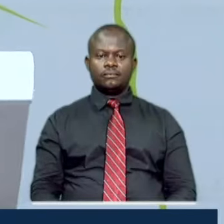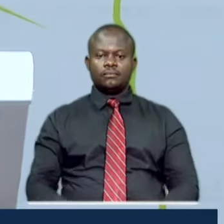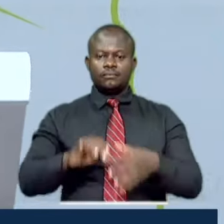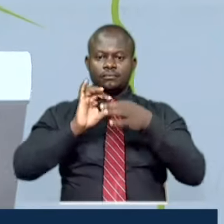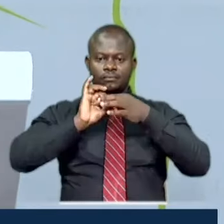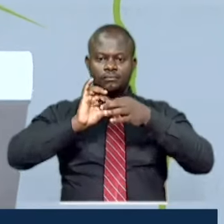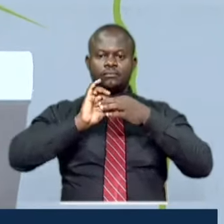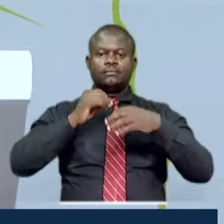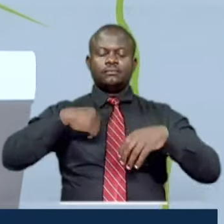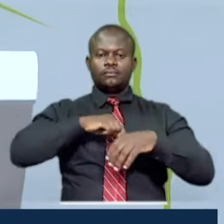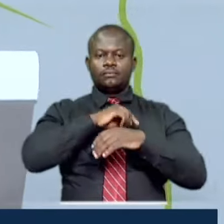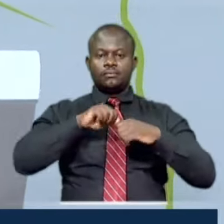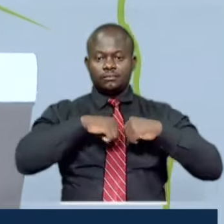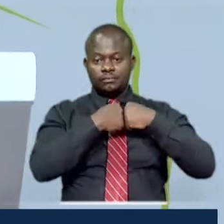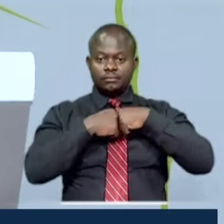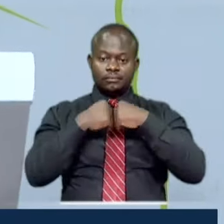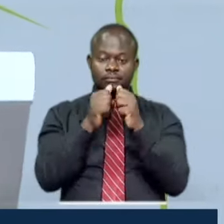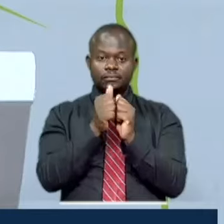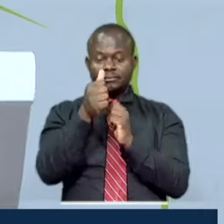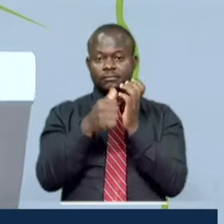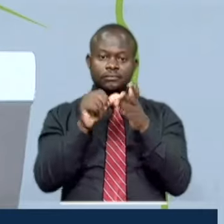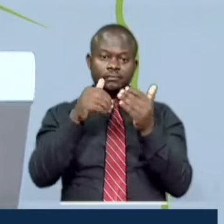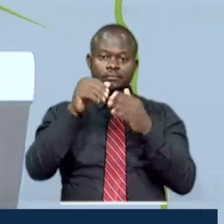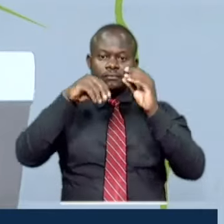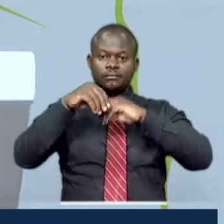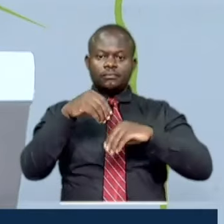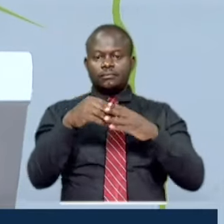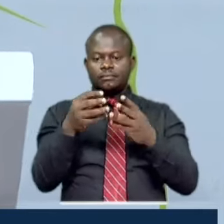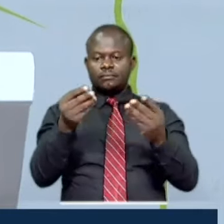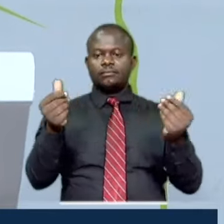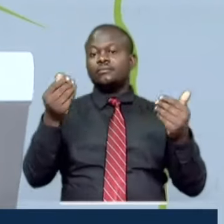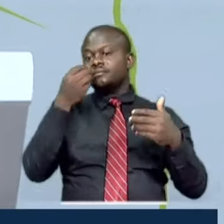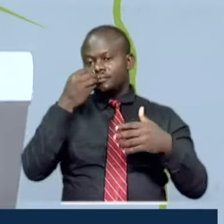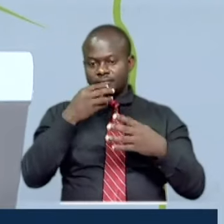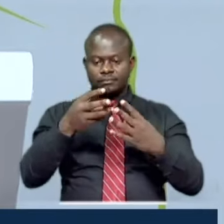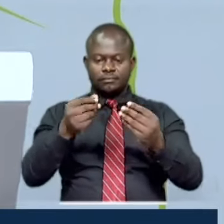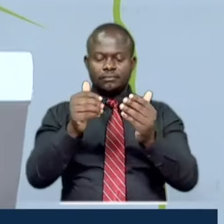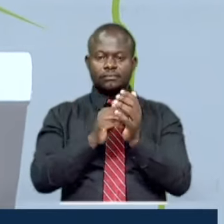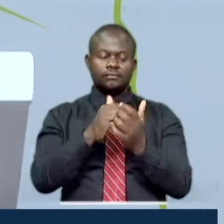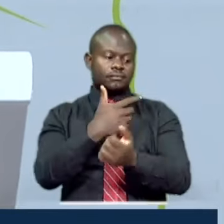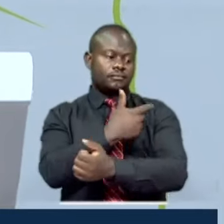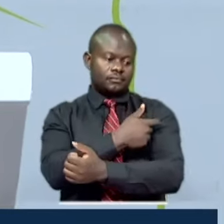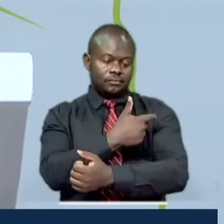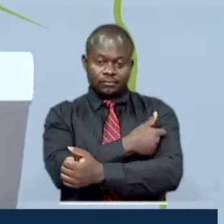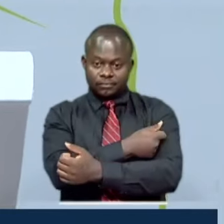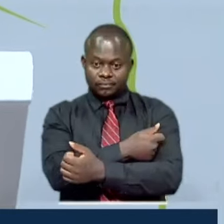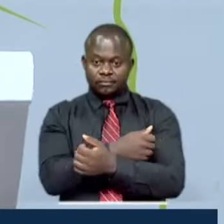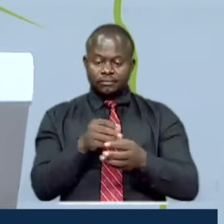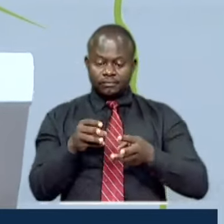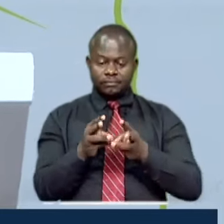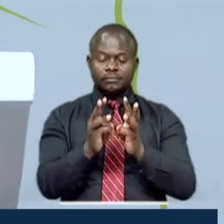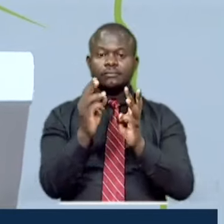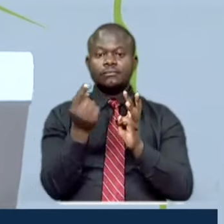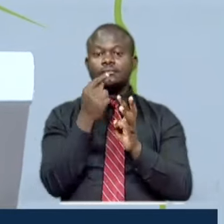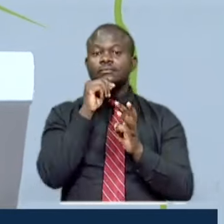Dufatanyije twashobora guhangana n'iki kibazo cy'umusaruro wangirika, ibiribwa byangirika n'inkingo. Niyo nzira, kuko ntajya mahitamo